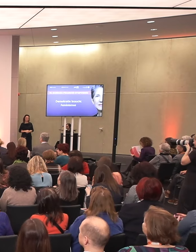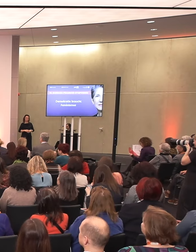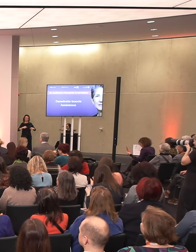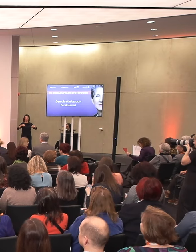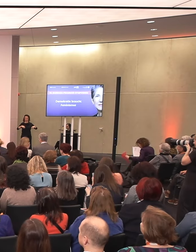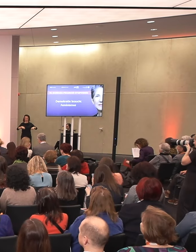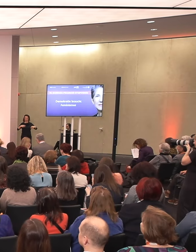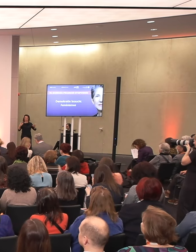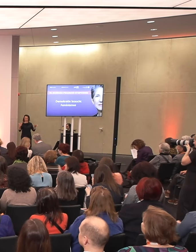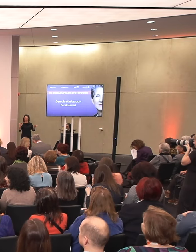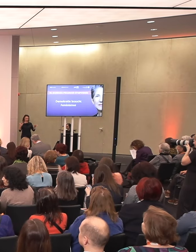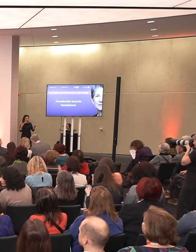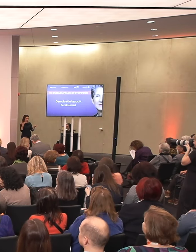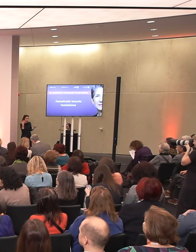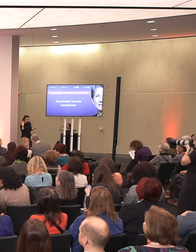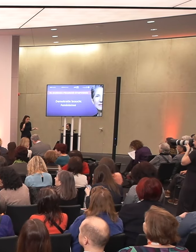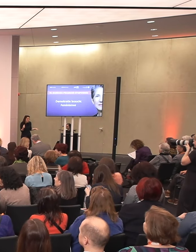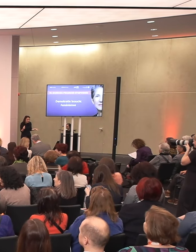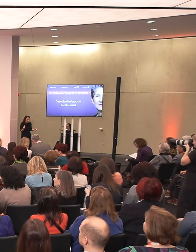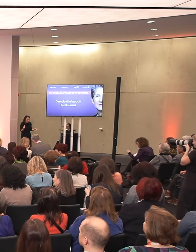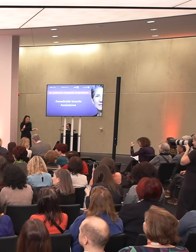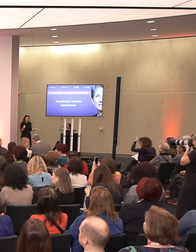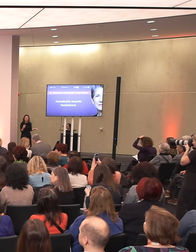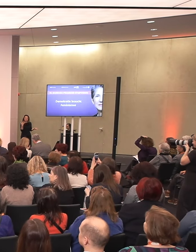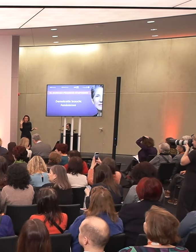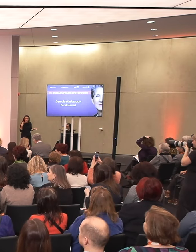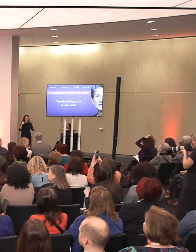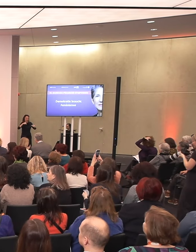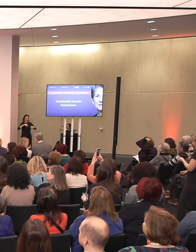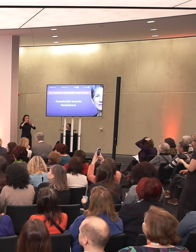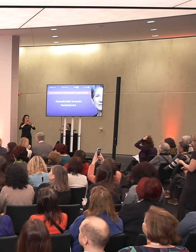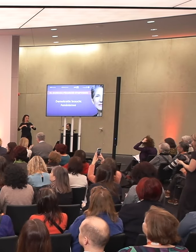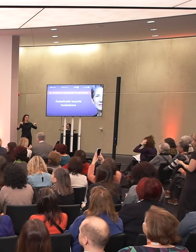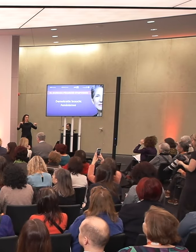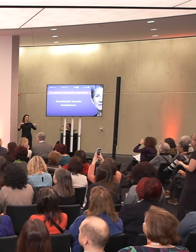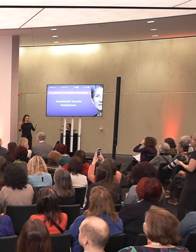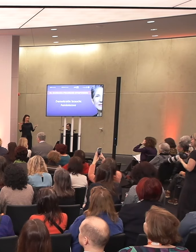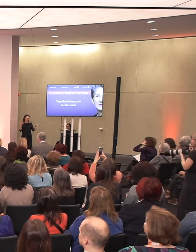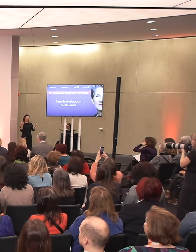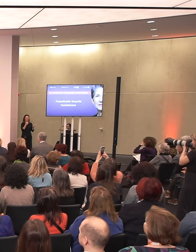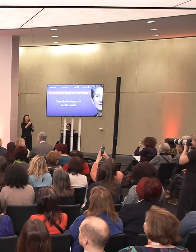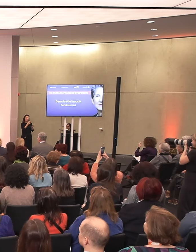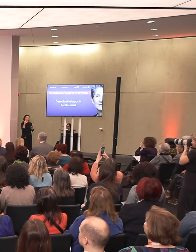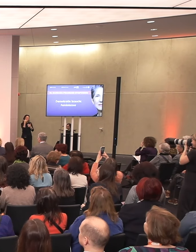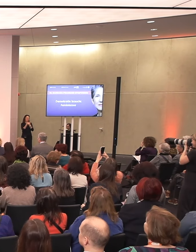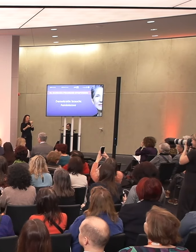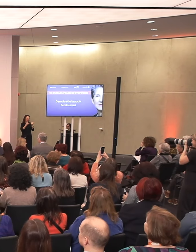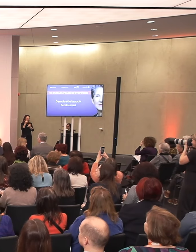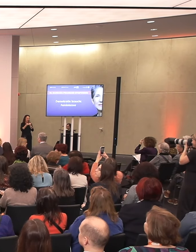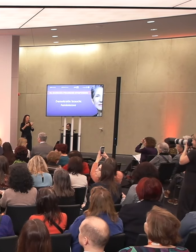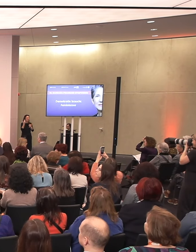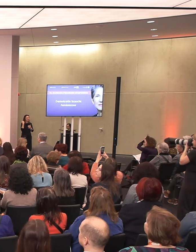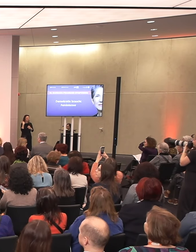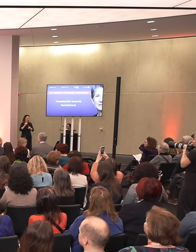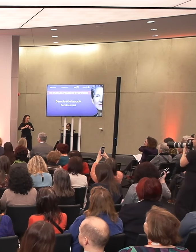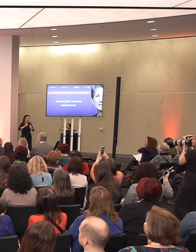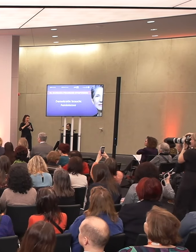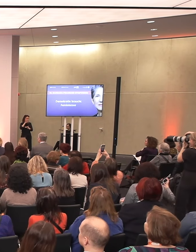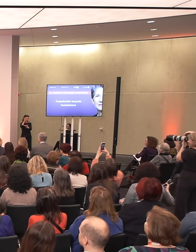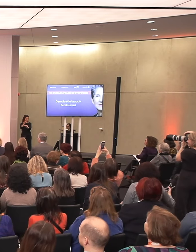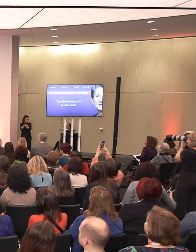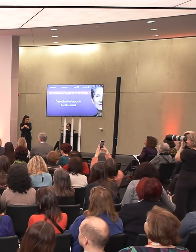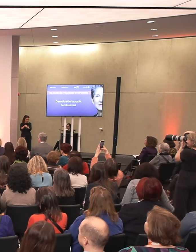wieder, danke Doris, im Parlament. Nach einigen Jahren im Ausweichquartier des